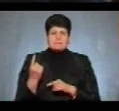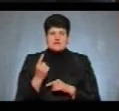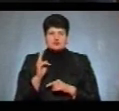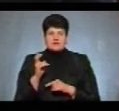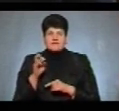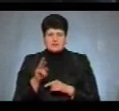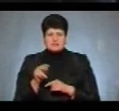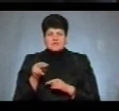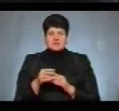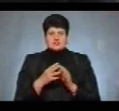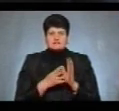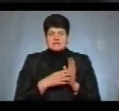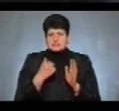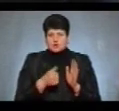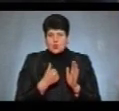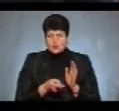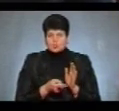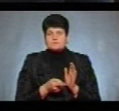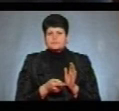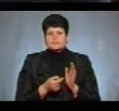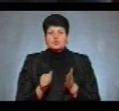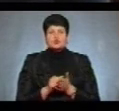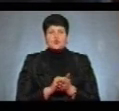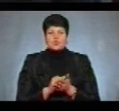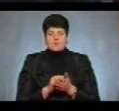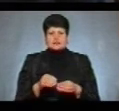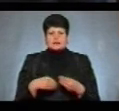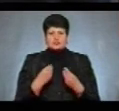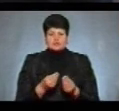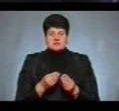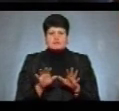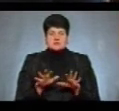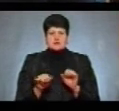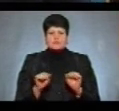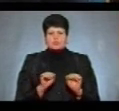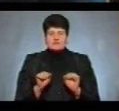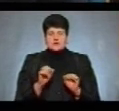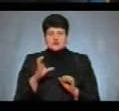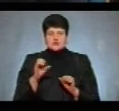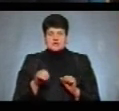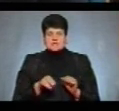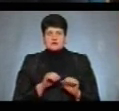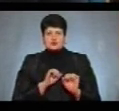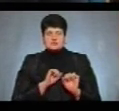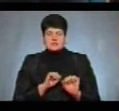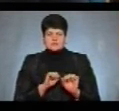1 квітня 2019 року. Документи подаються до місцевого управління соціального захисту.